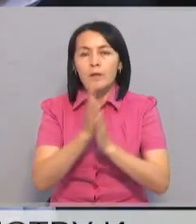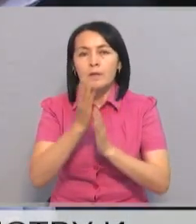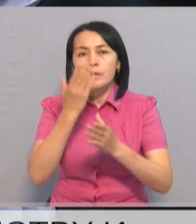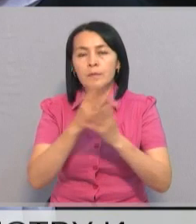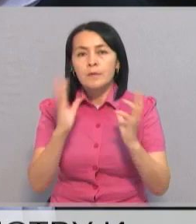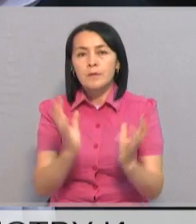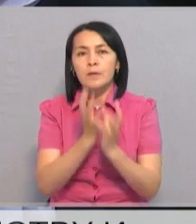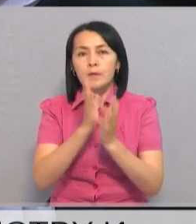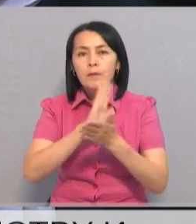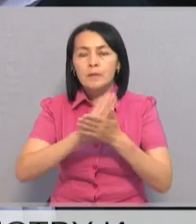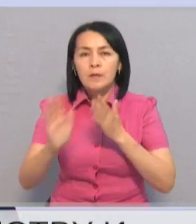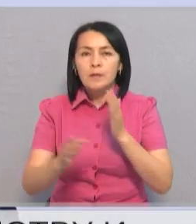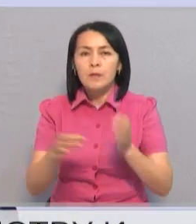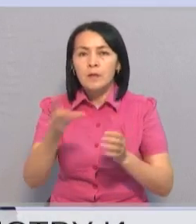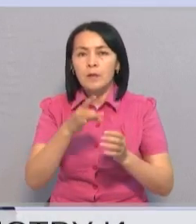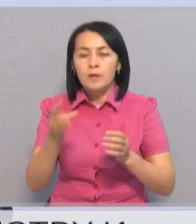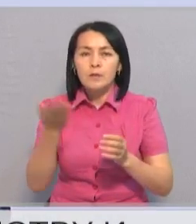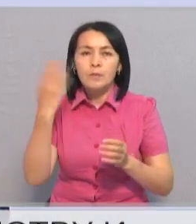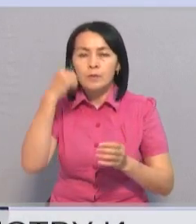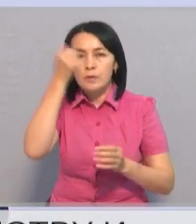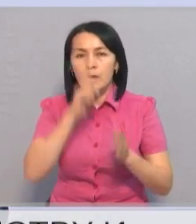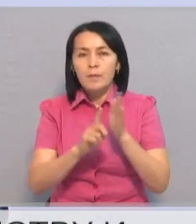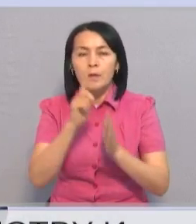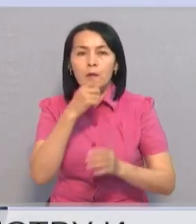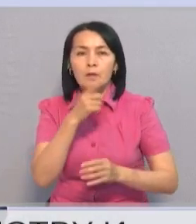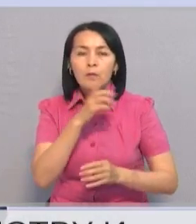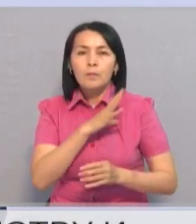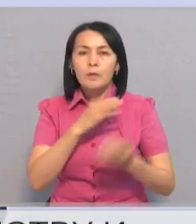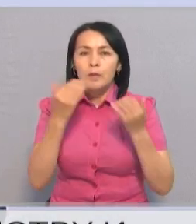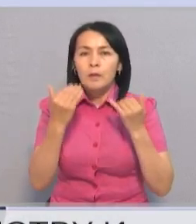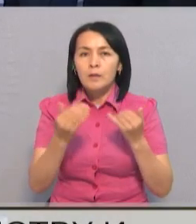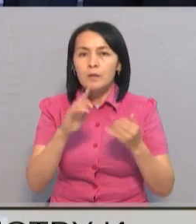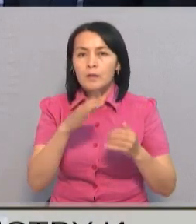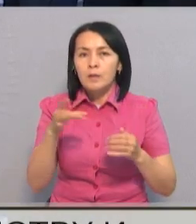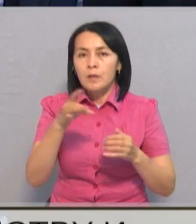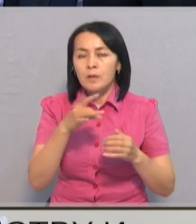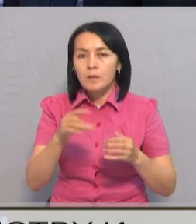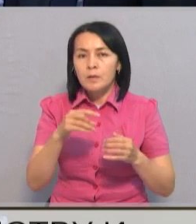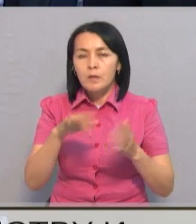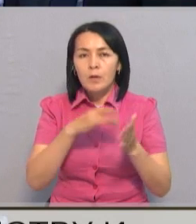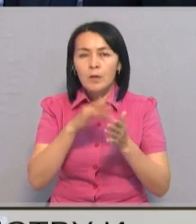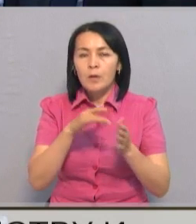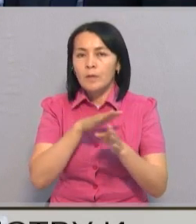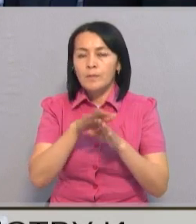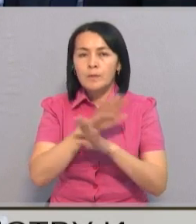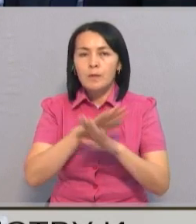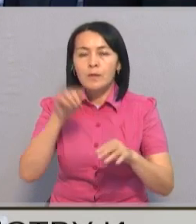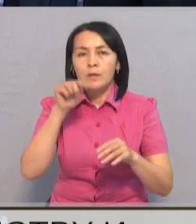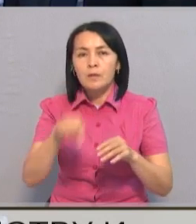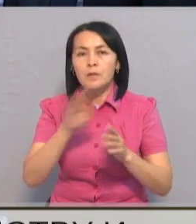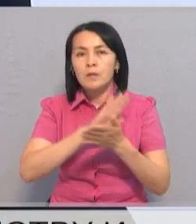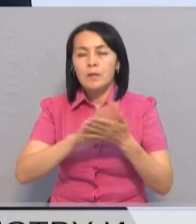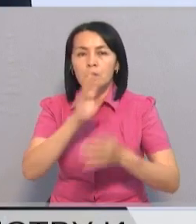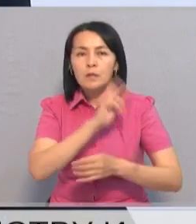поддержания чистоты в районах обсуждаются с прошлого года. Однако пока ни один район, ни один город не продемонстрировал